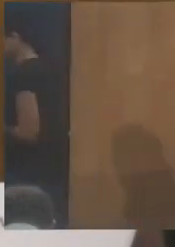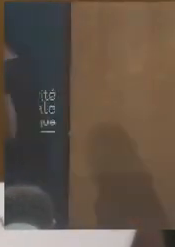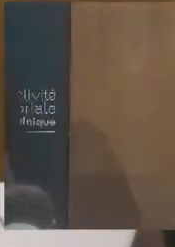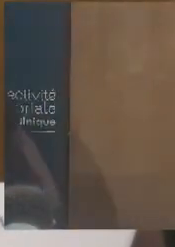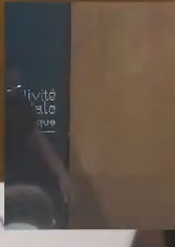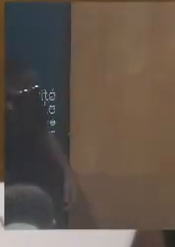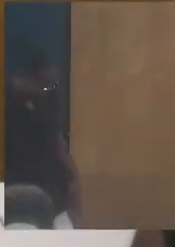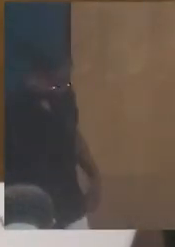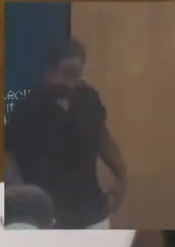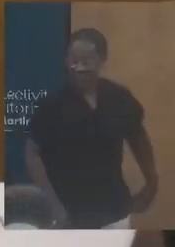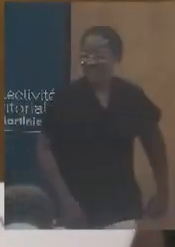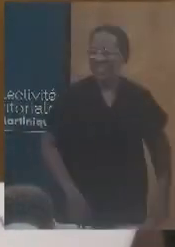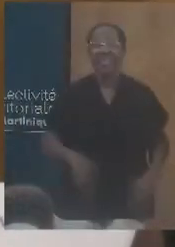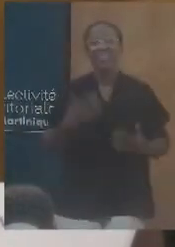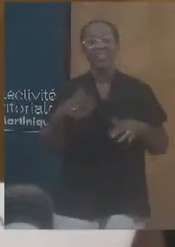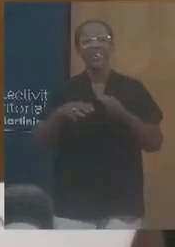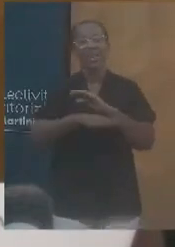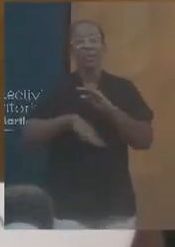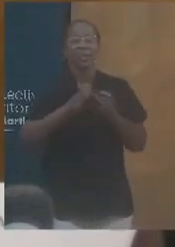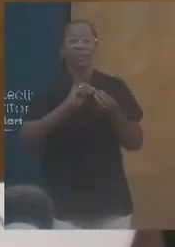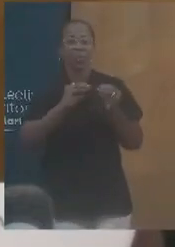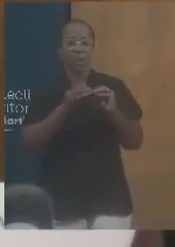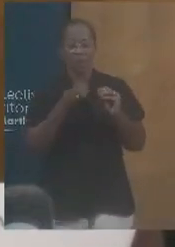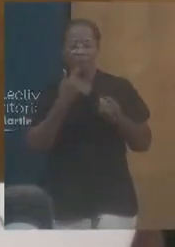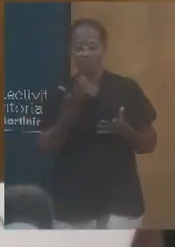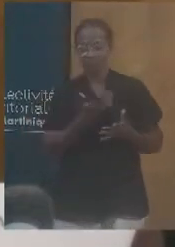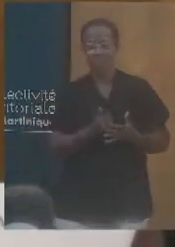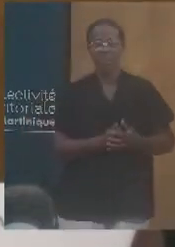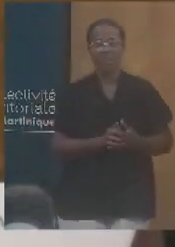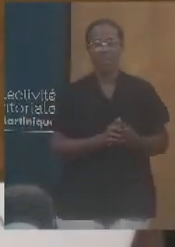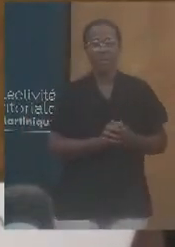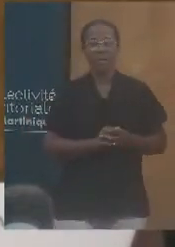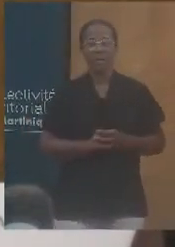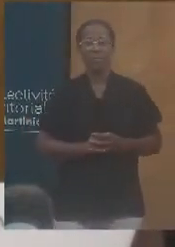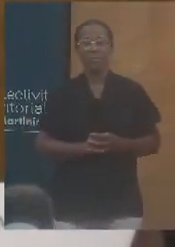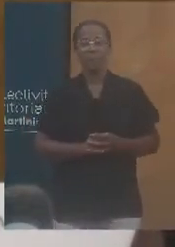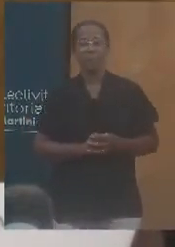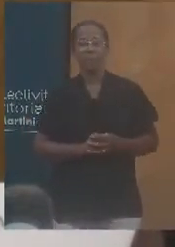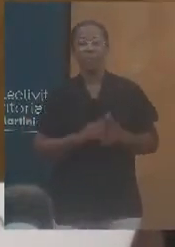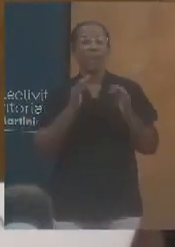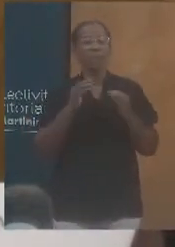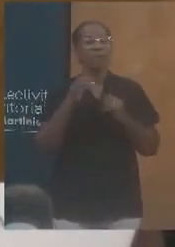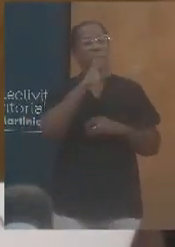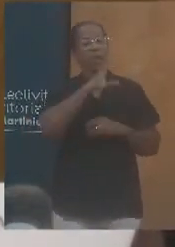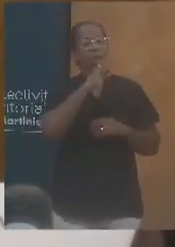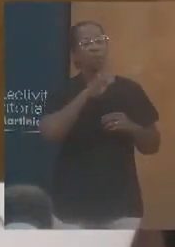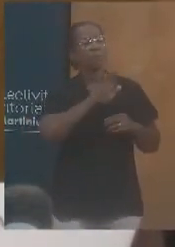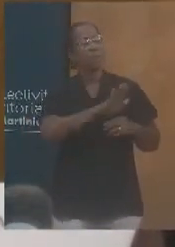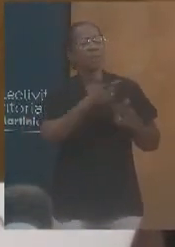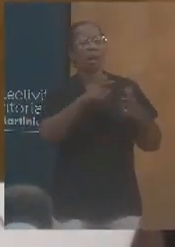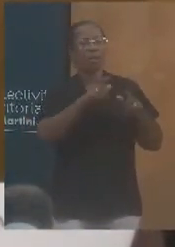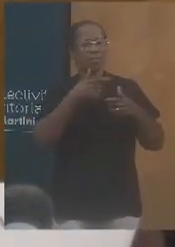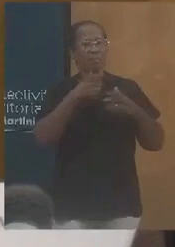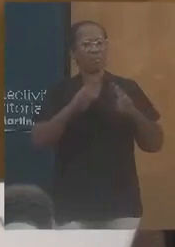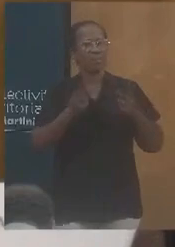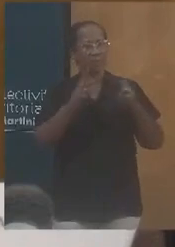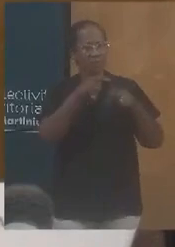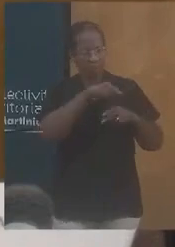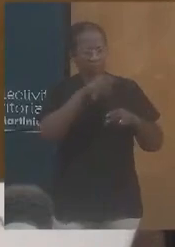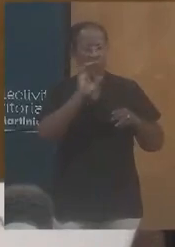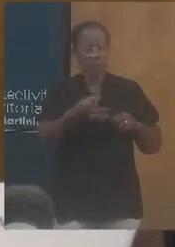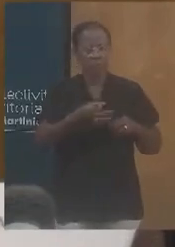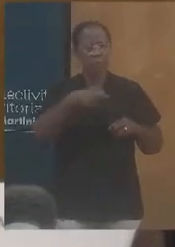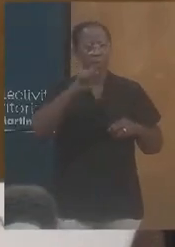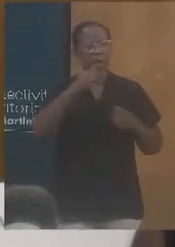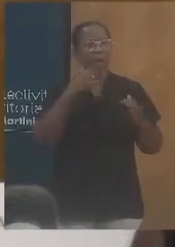fondamentalement, c'est le problème non pas du fait que le créole soit une langue vivante, mais c'est le statut